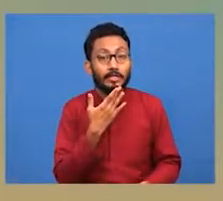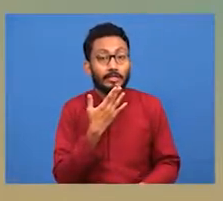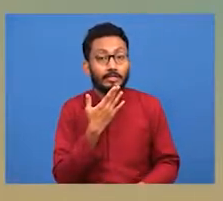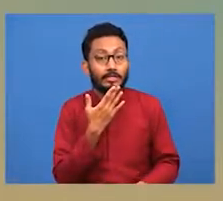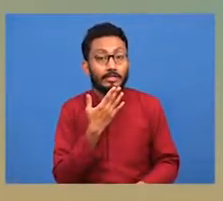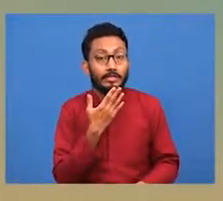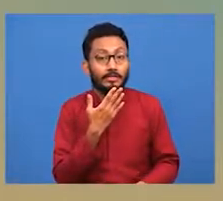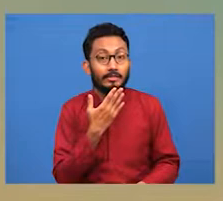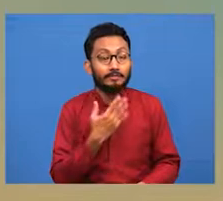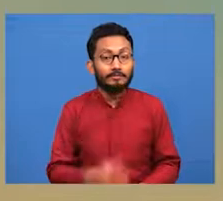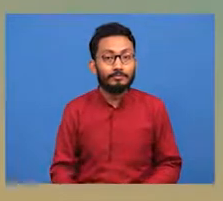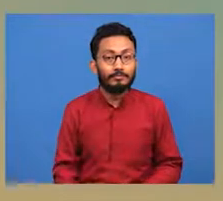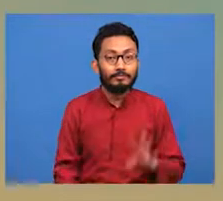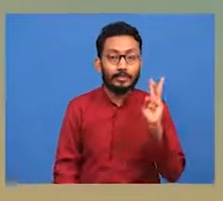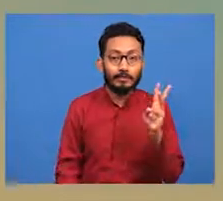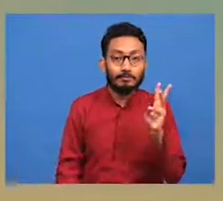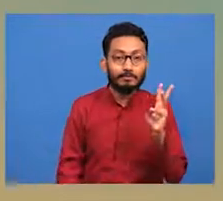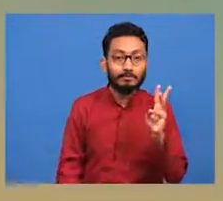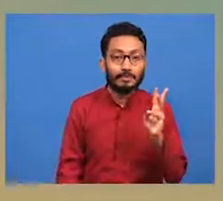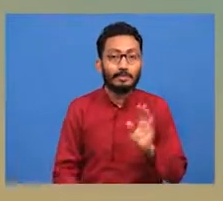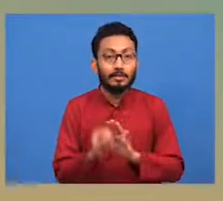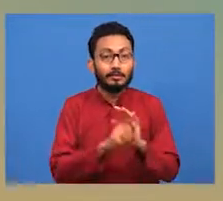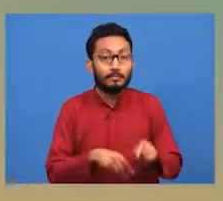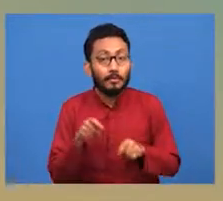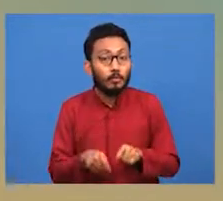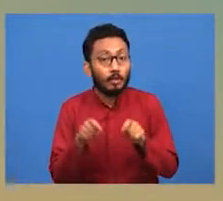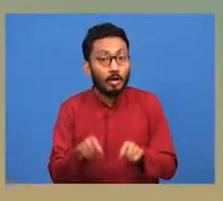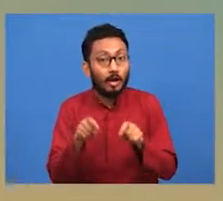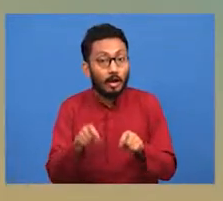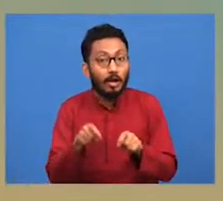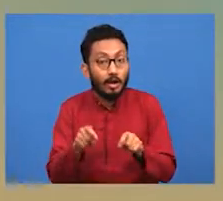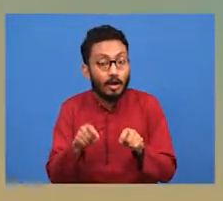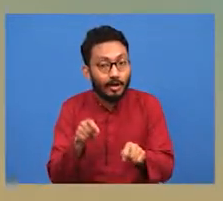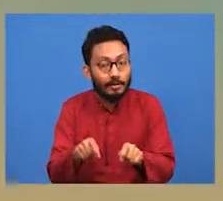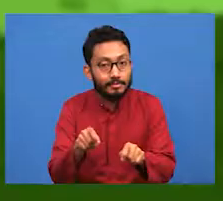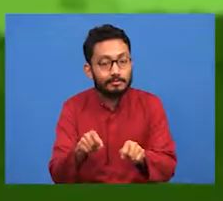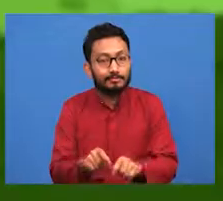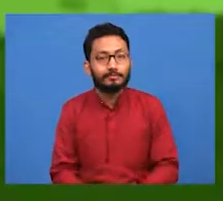Ketujuh, berdoa. Dan yang terakhir, mengasah.